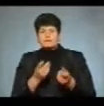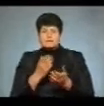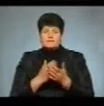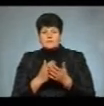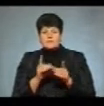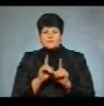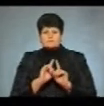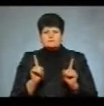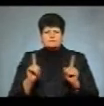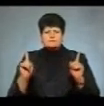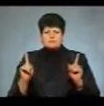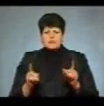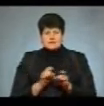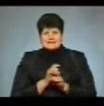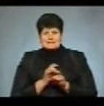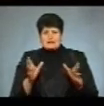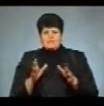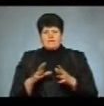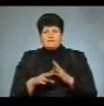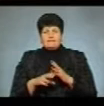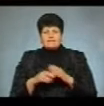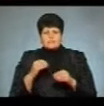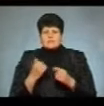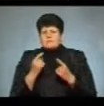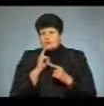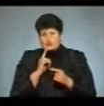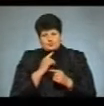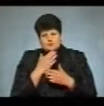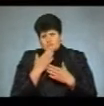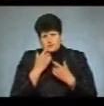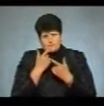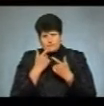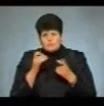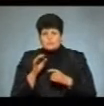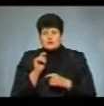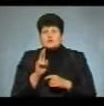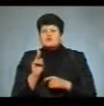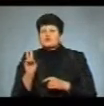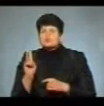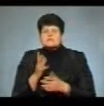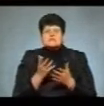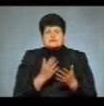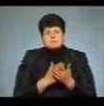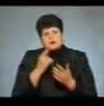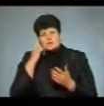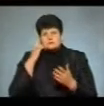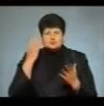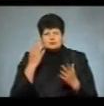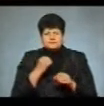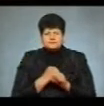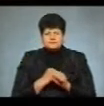якогось радикалізму або зриву виборів. Ми поки що не маємо якоїсь інформації про те, що хтось десь має такі наміри.